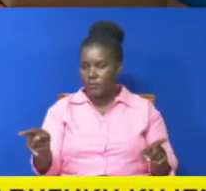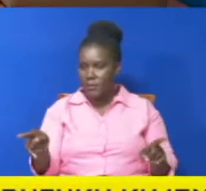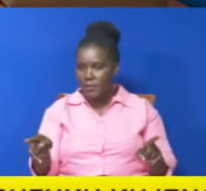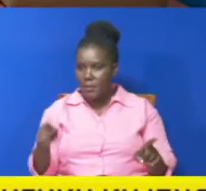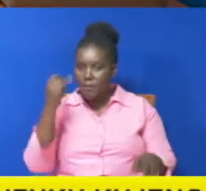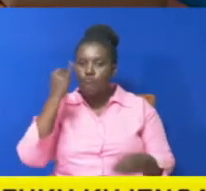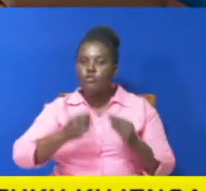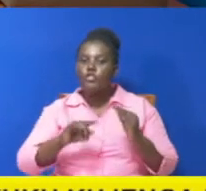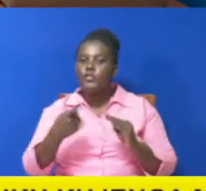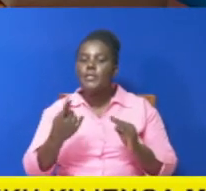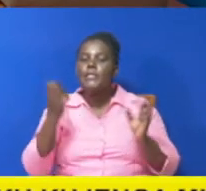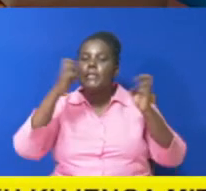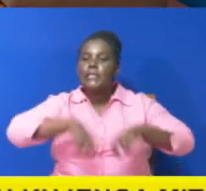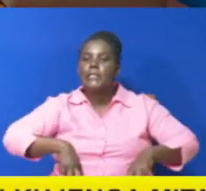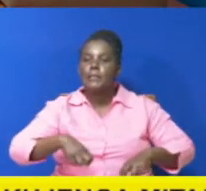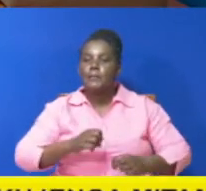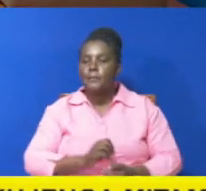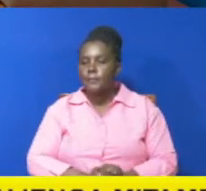Daniel,